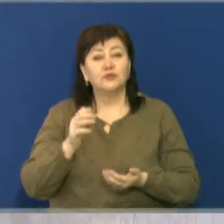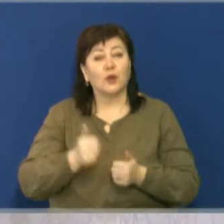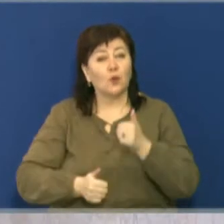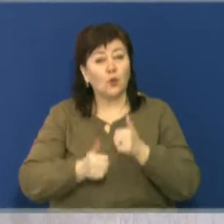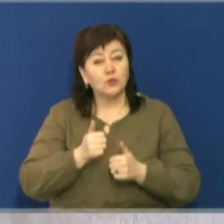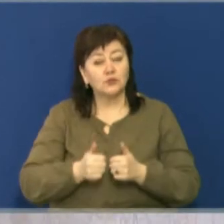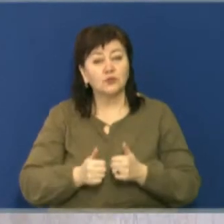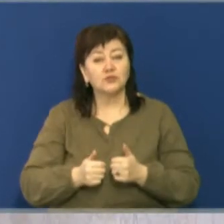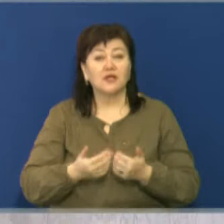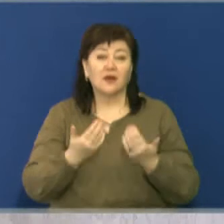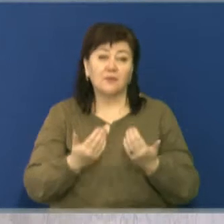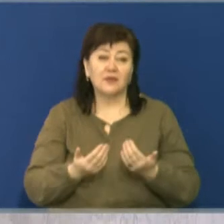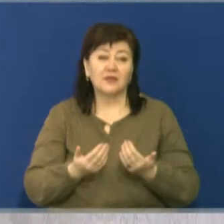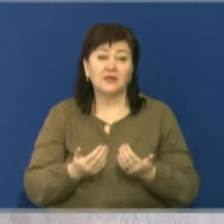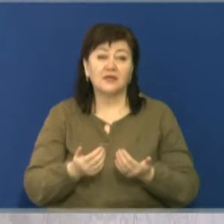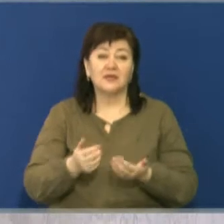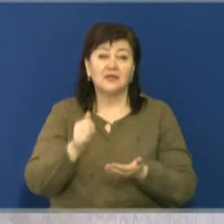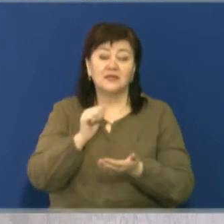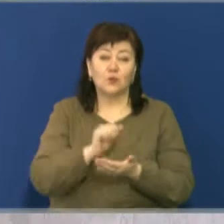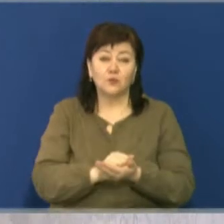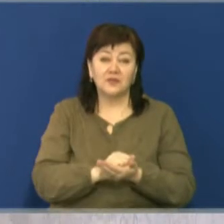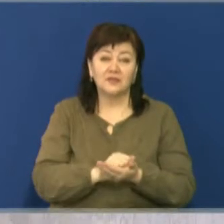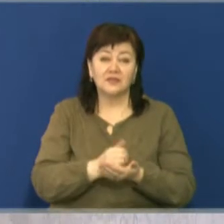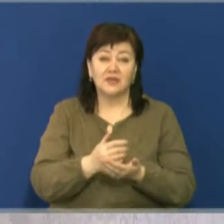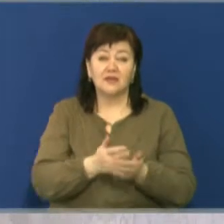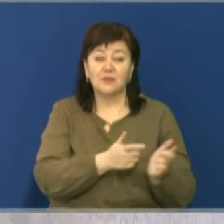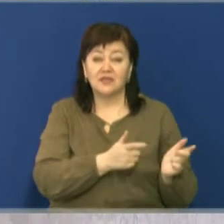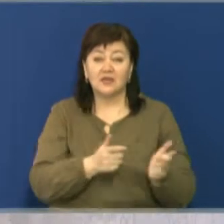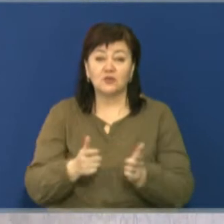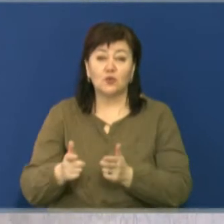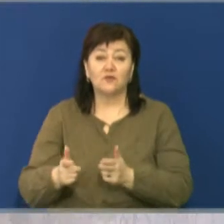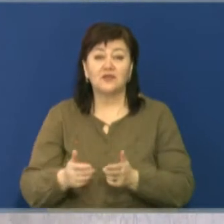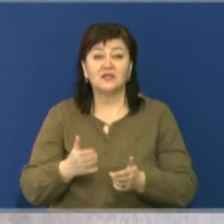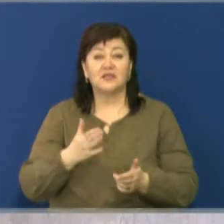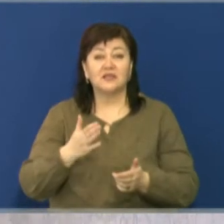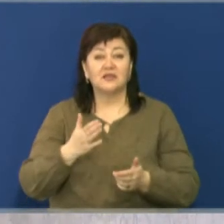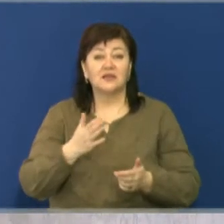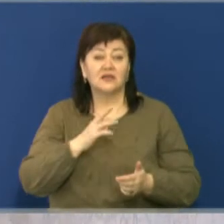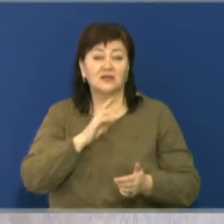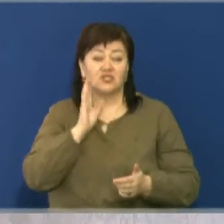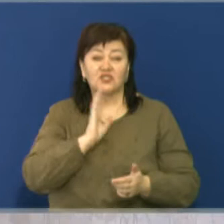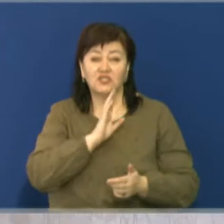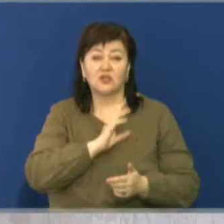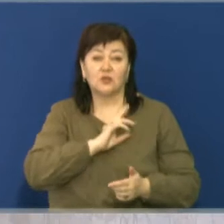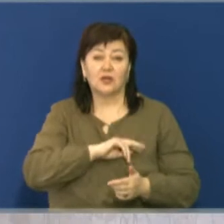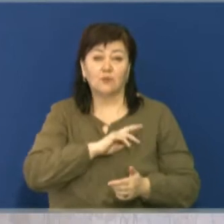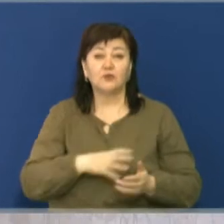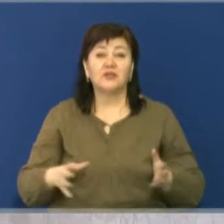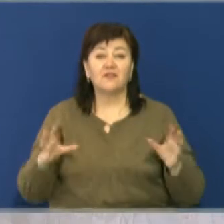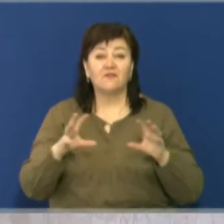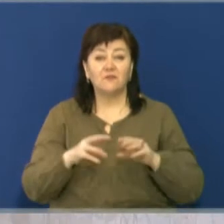білмедік. Бұл құжаттарда біздің Шолпан деген әріптесіміз бар, депутат. Сол кісі өткізіп қойған, бұл байқау